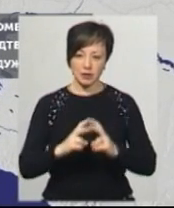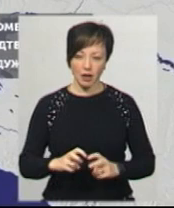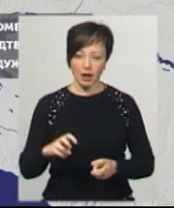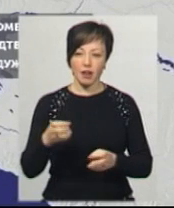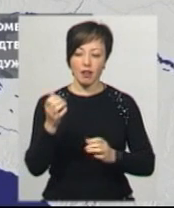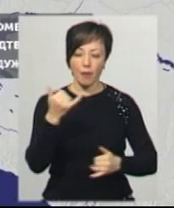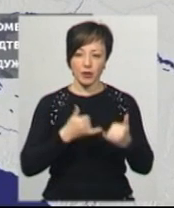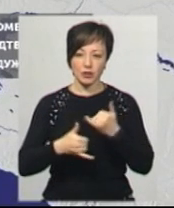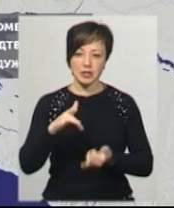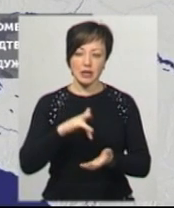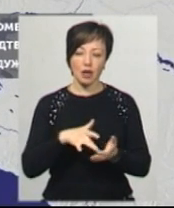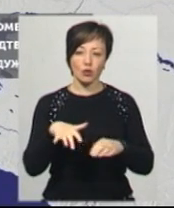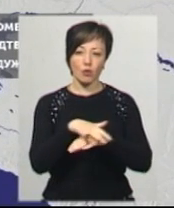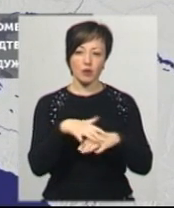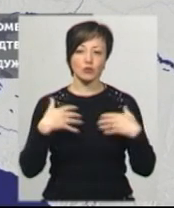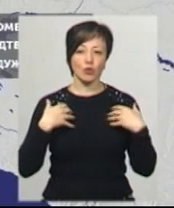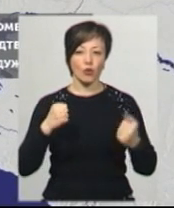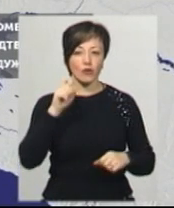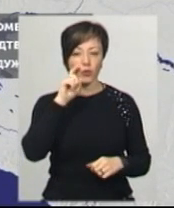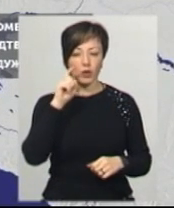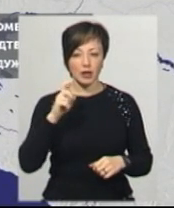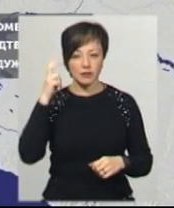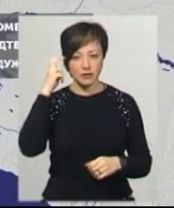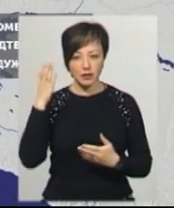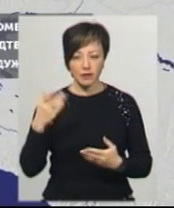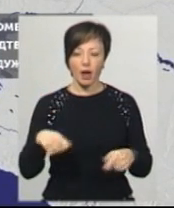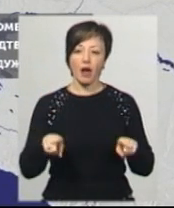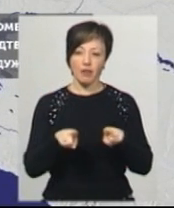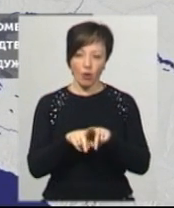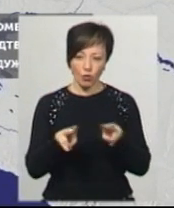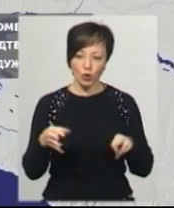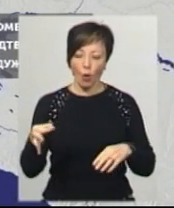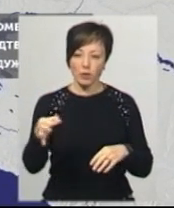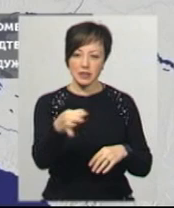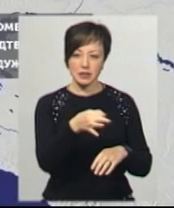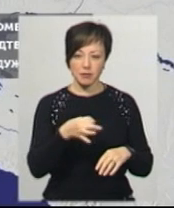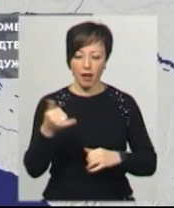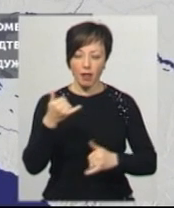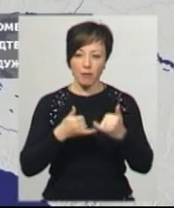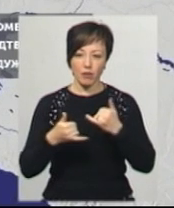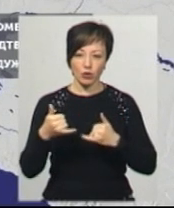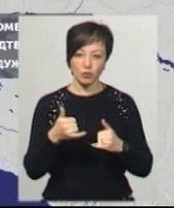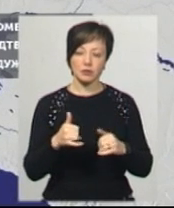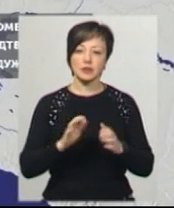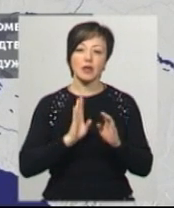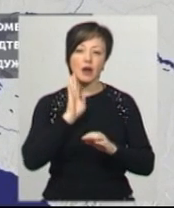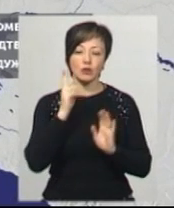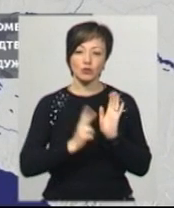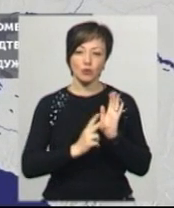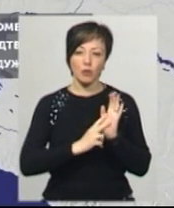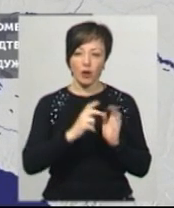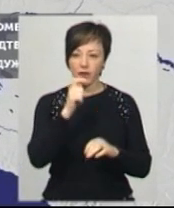-лабораторією Центру громадського здоров'я України, а також обласними лабораторіями. Станом на ранок 7 квітня 2020